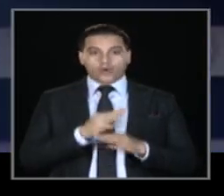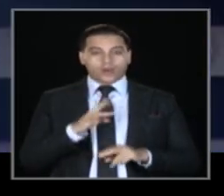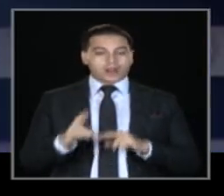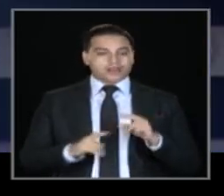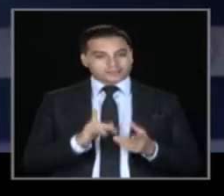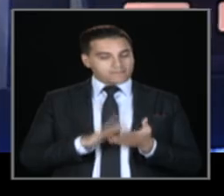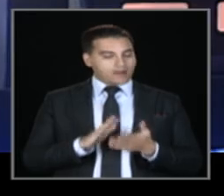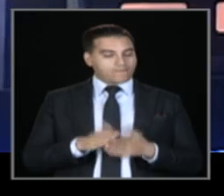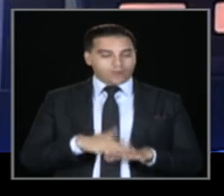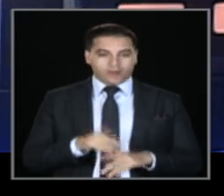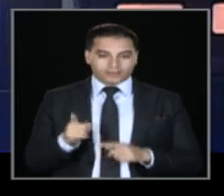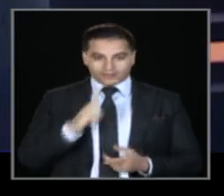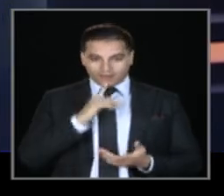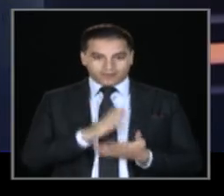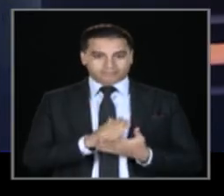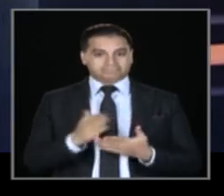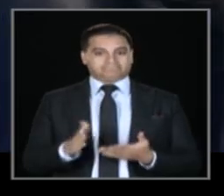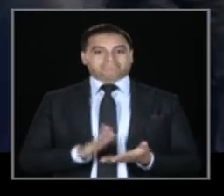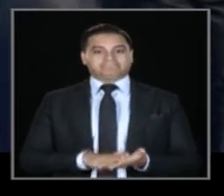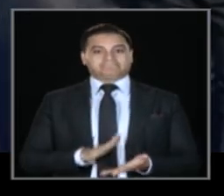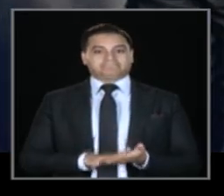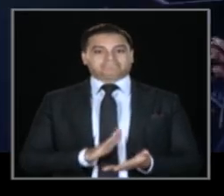برافو عليك، إجابة صحيحة.